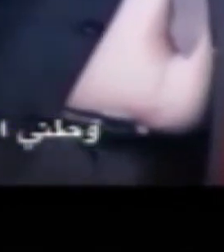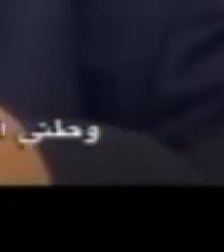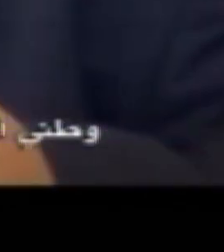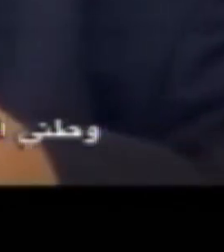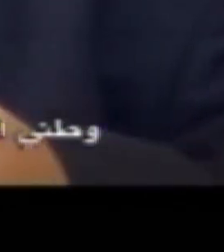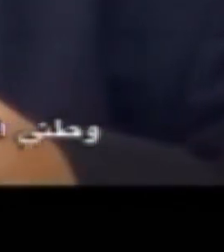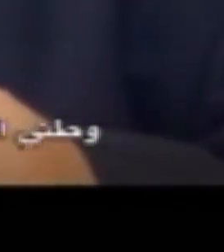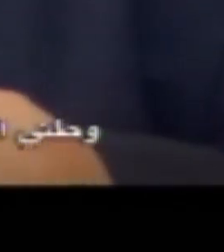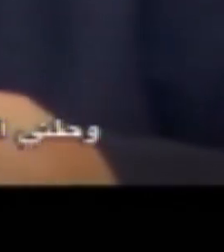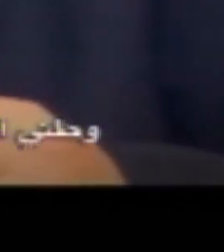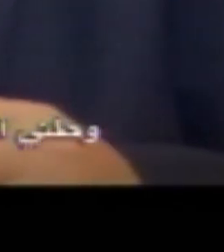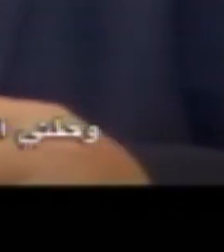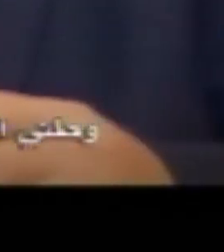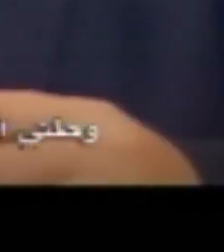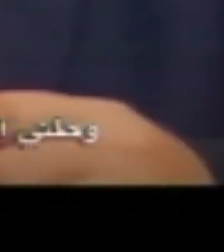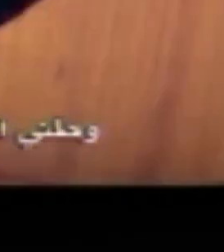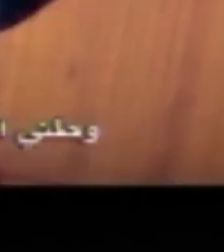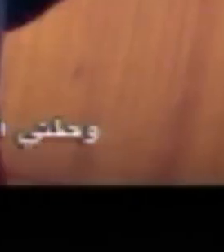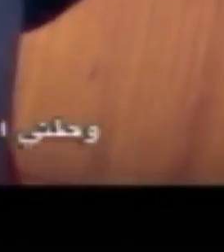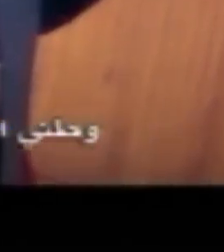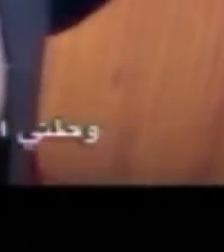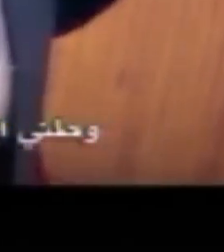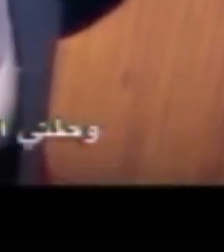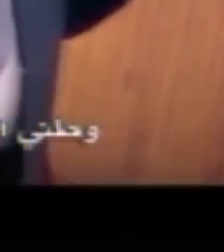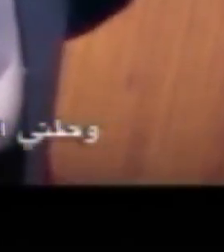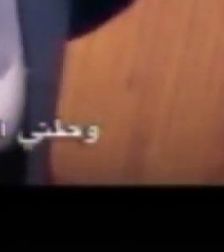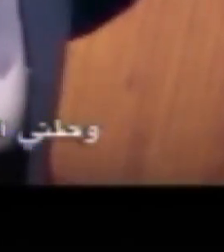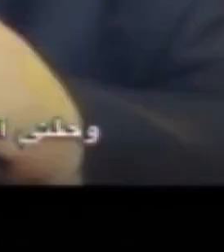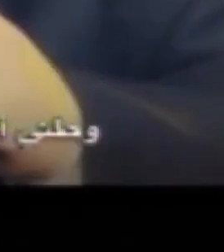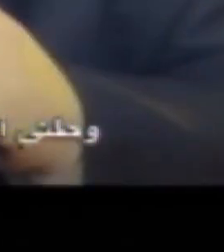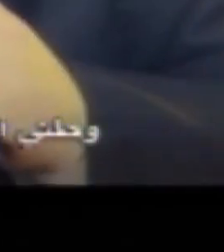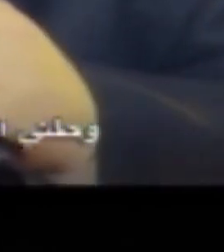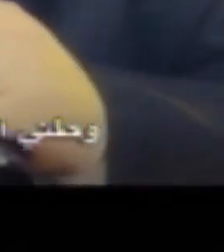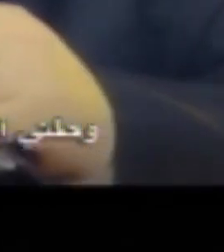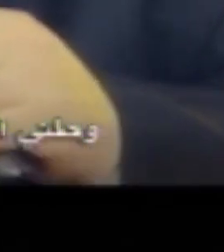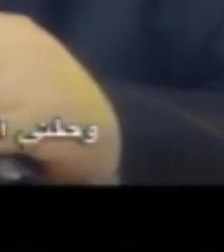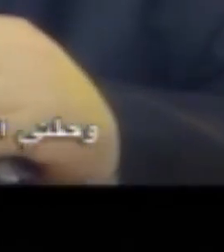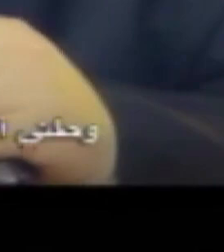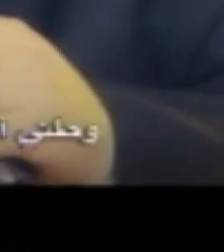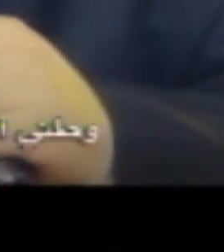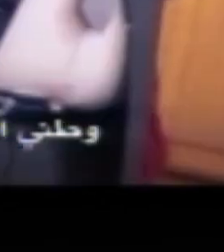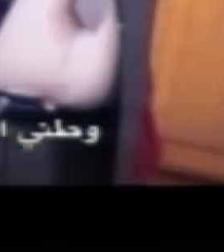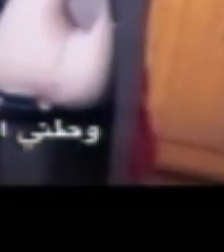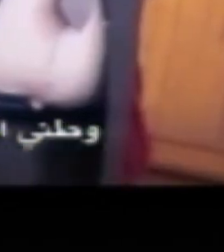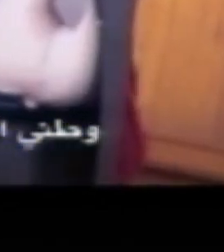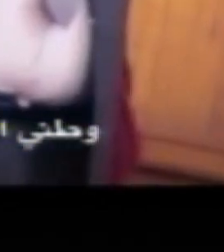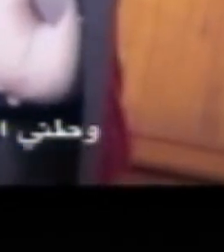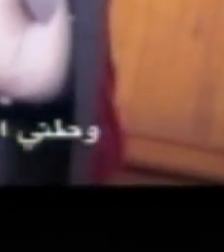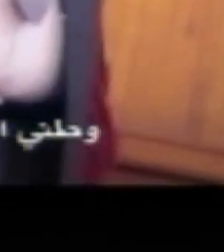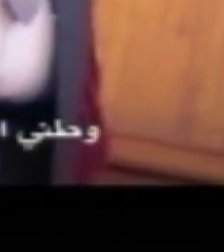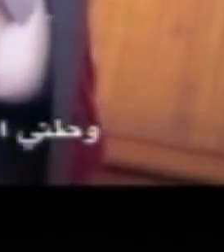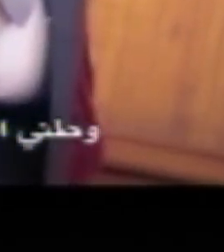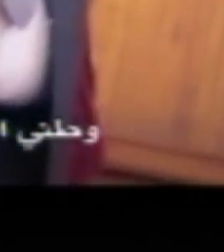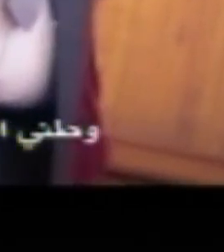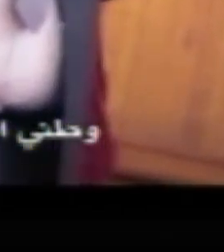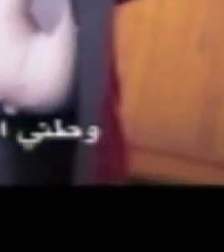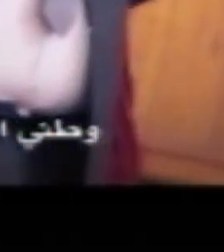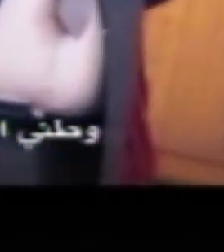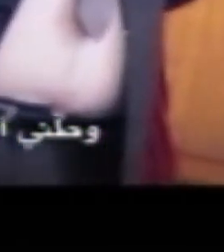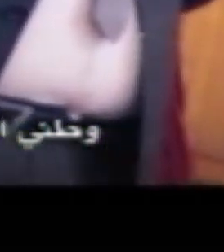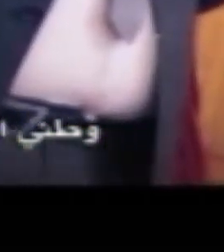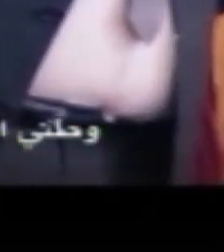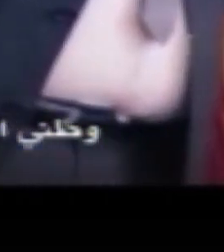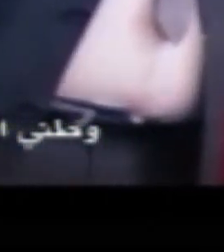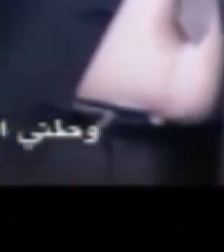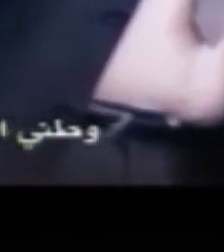السماوات وطن الحقيقي حقيقي فو في